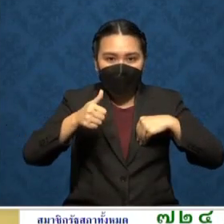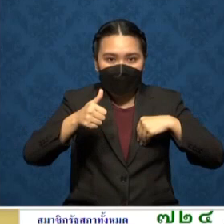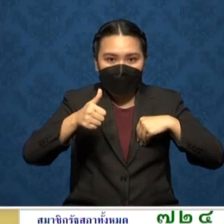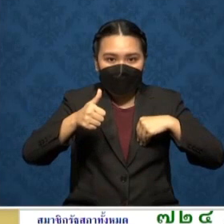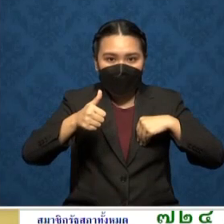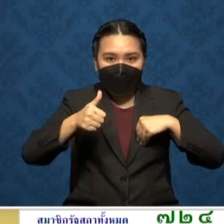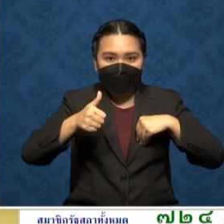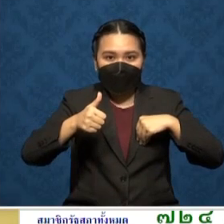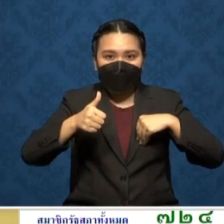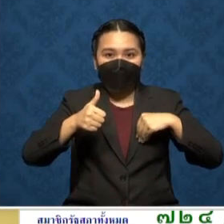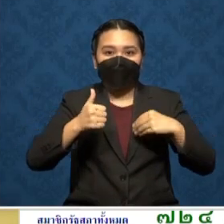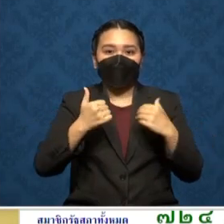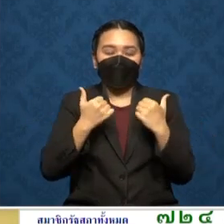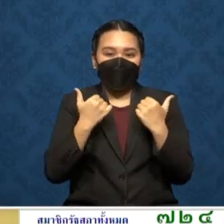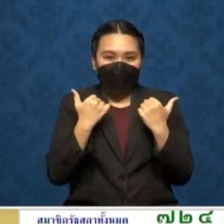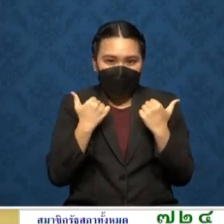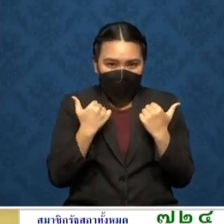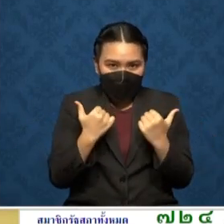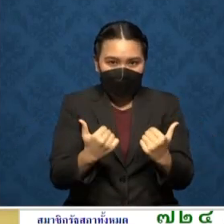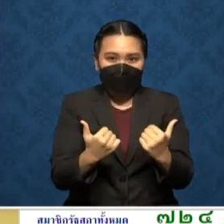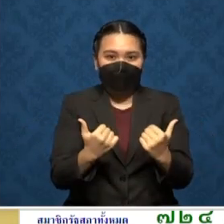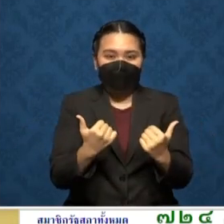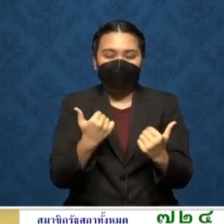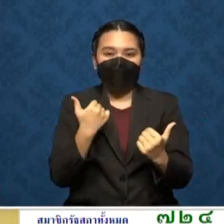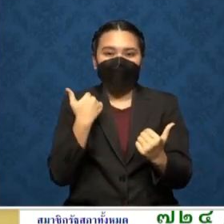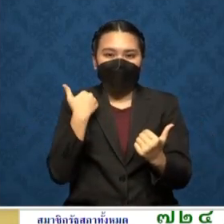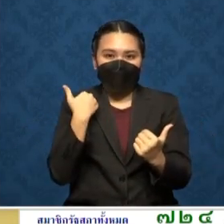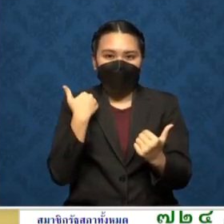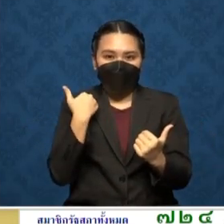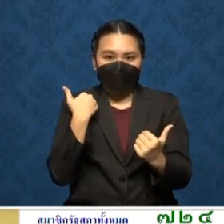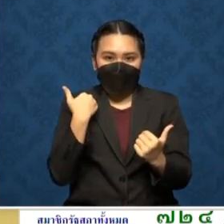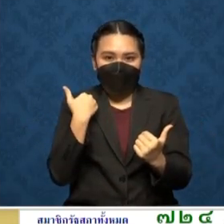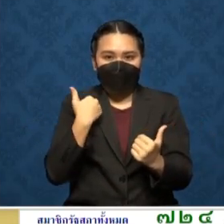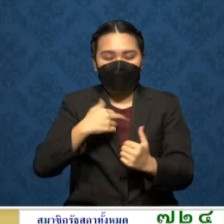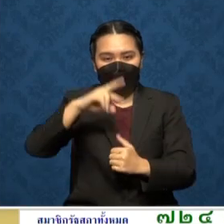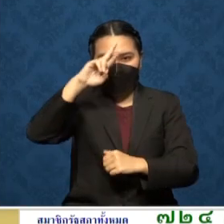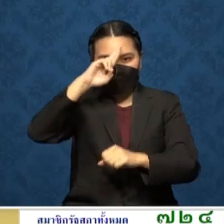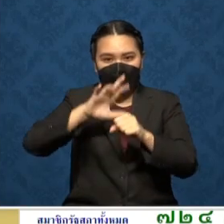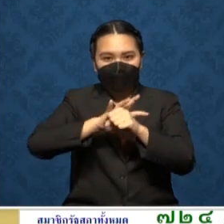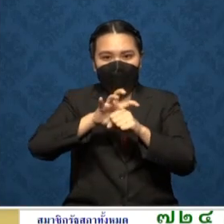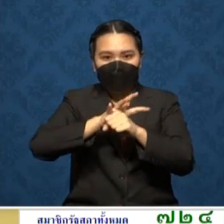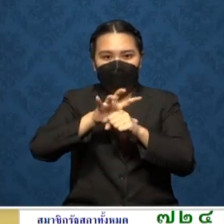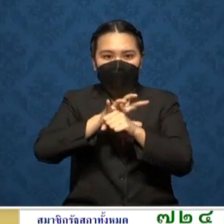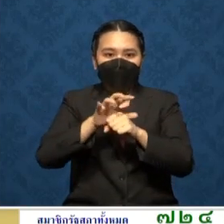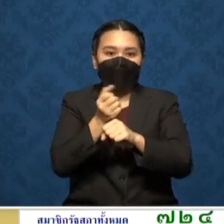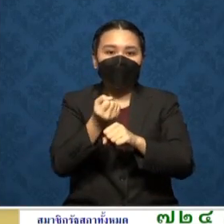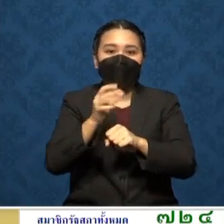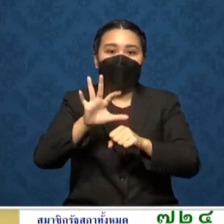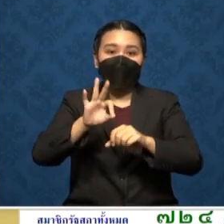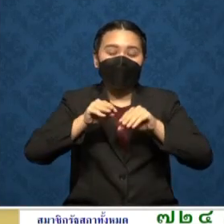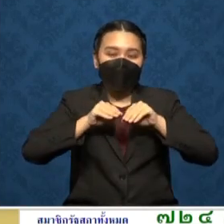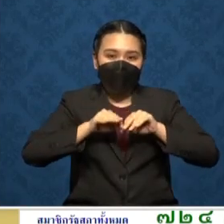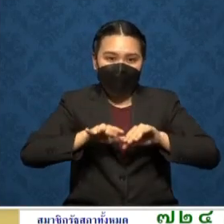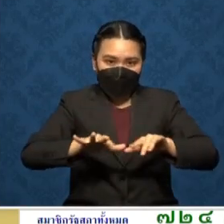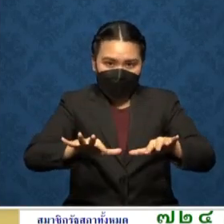การณ์ก็มาเป็นใจให้เมื่อเกิดเหตุการณ์ระบาดของไวรัสโคโรนาหรือโควิด